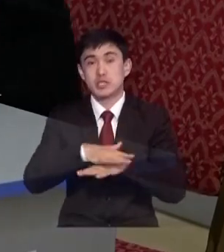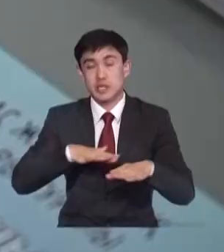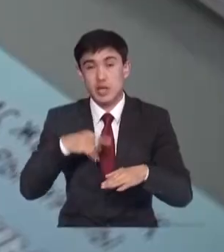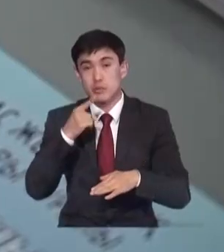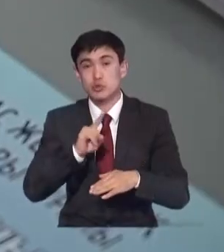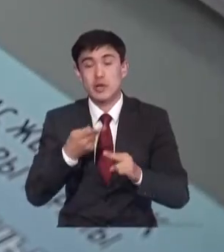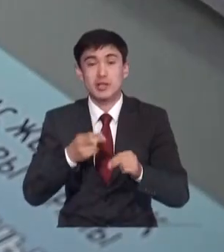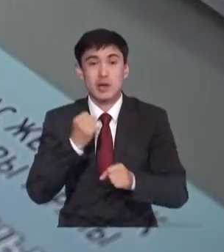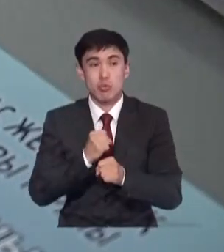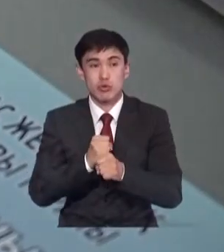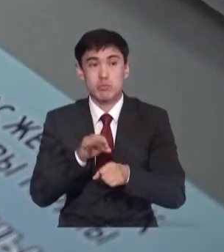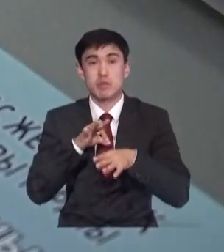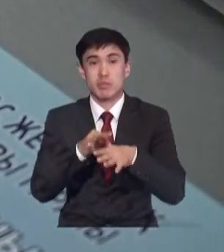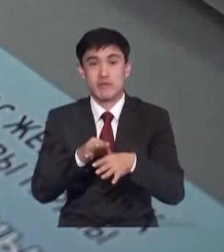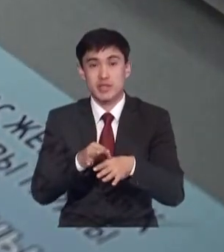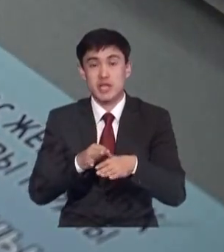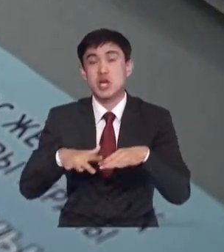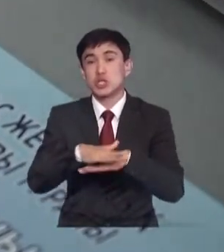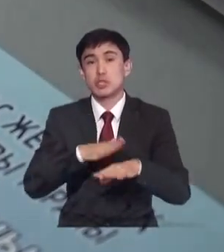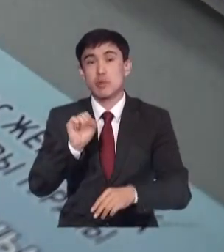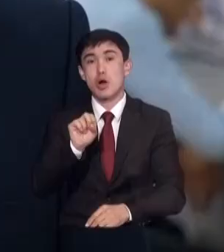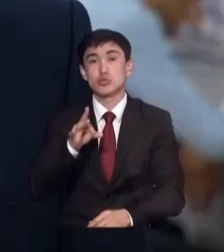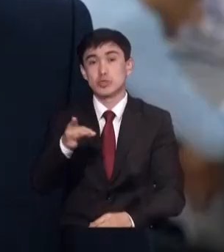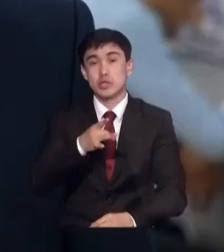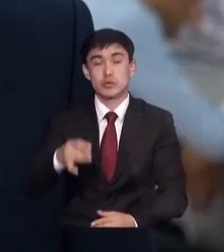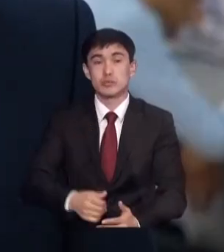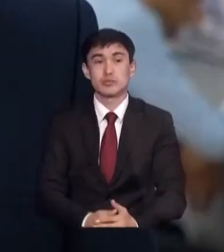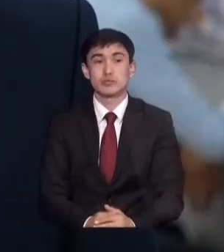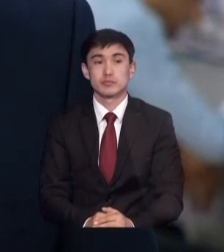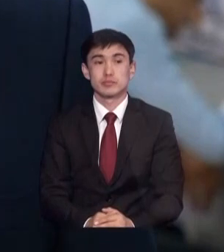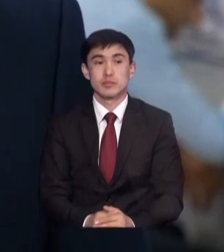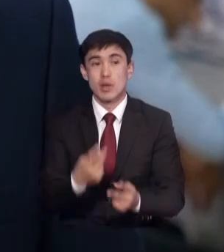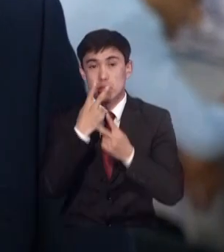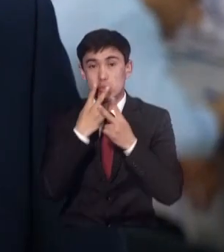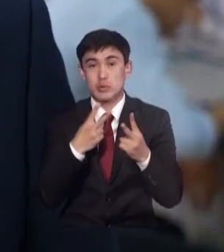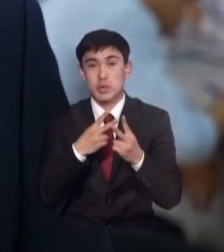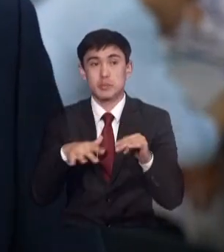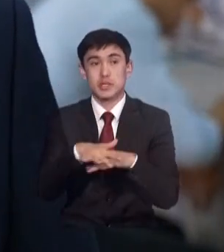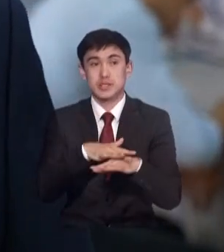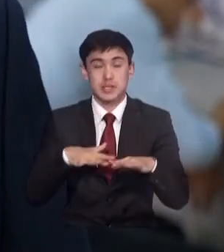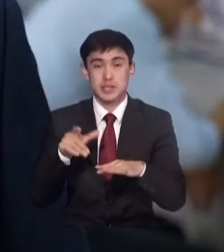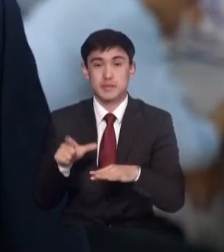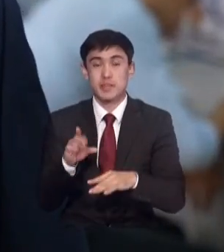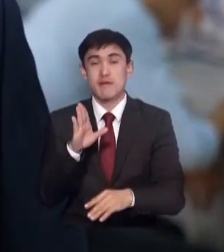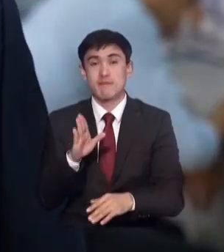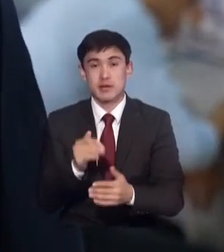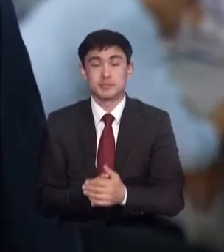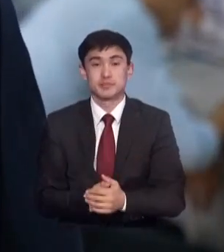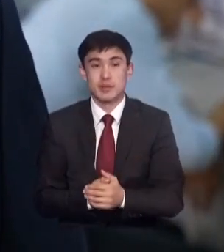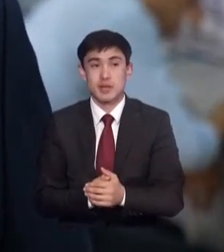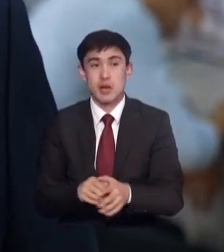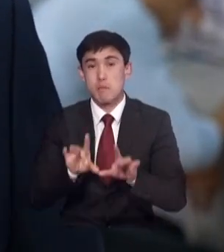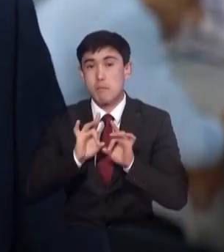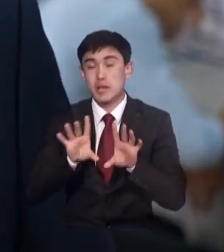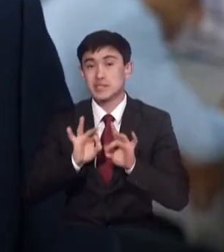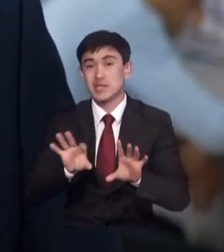Отметим, что данная работа была проведена и с жителями Аксузского района. Наблюдаем заинтересованность населения в